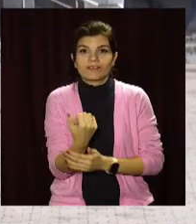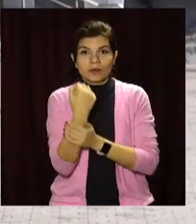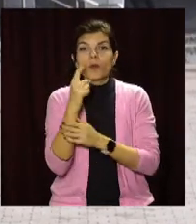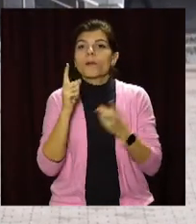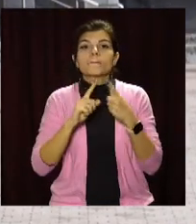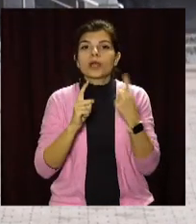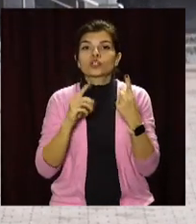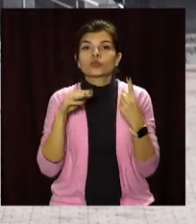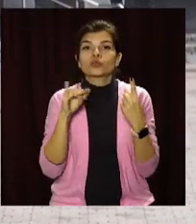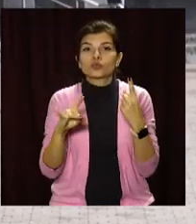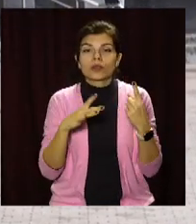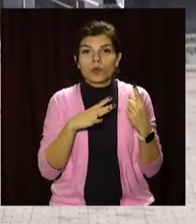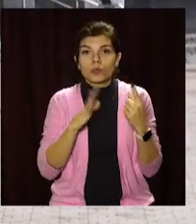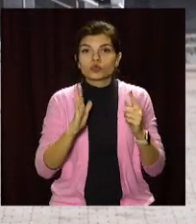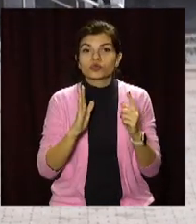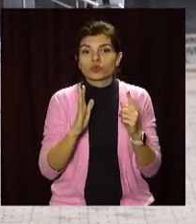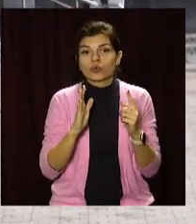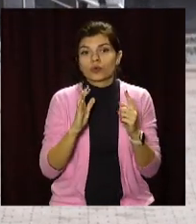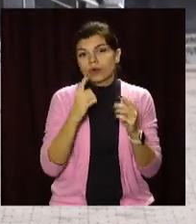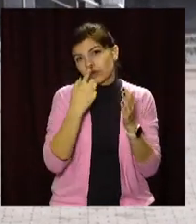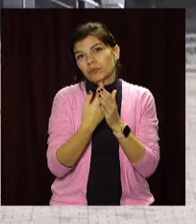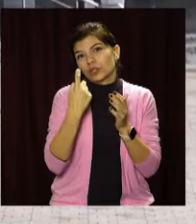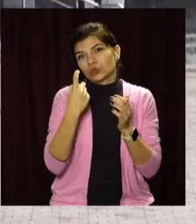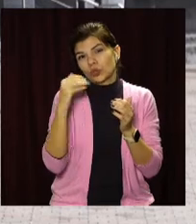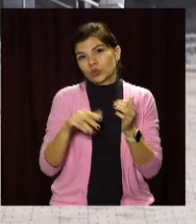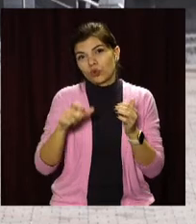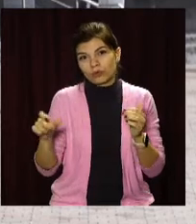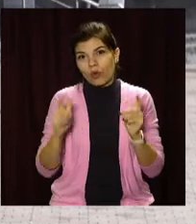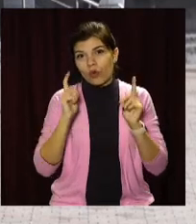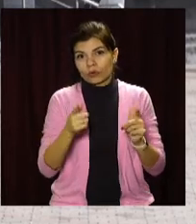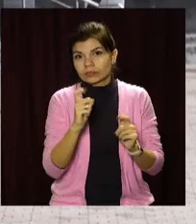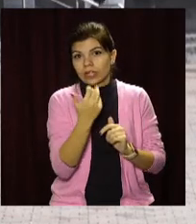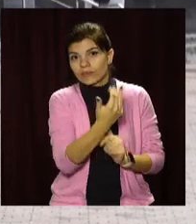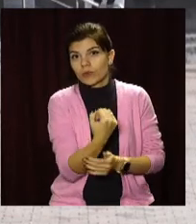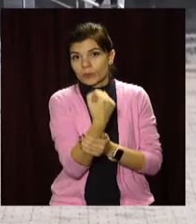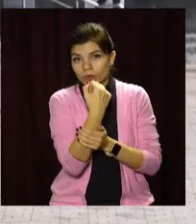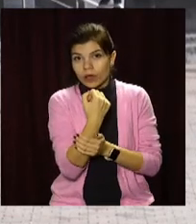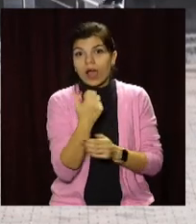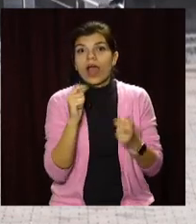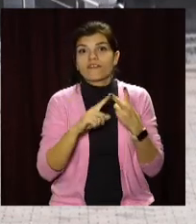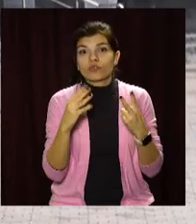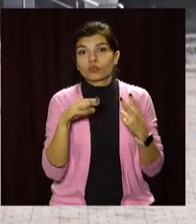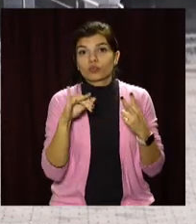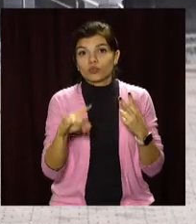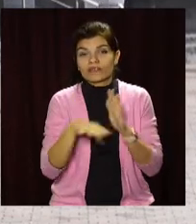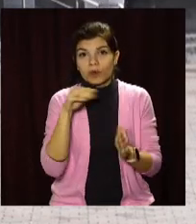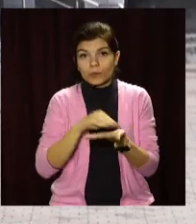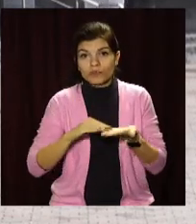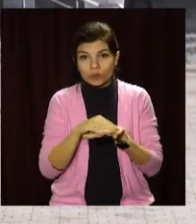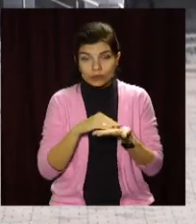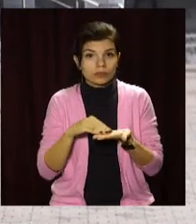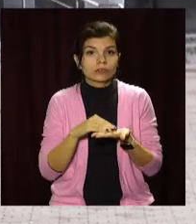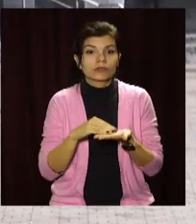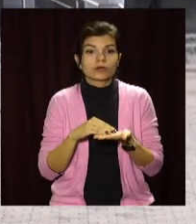першому турі тільки понад 100 тисяч проголосувало виборців за Бориса Альбертовича, а в другому,